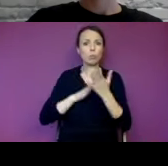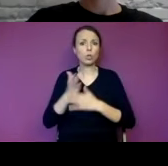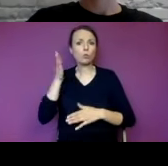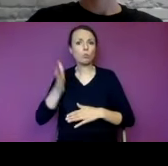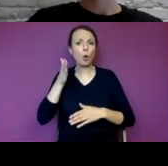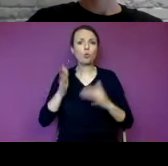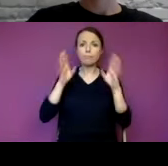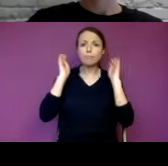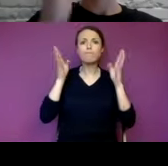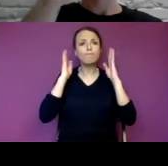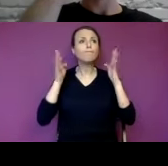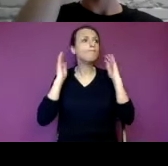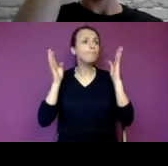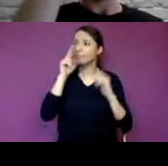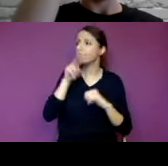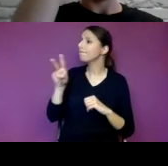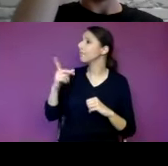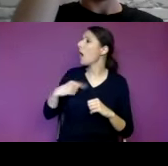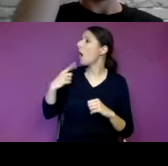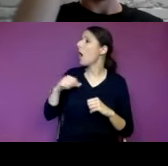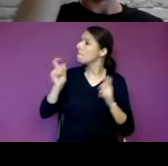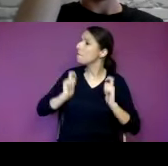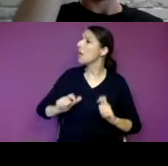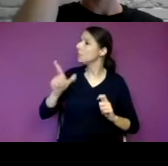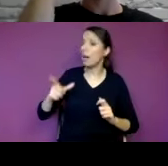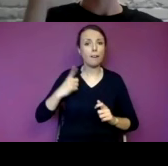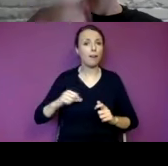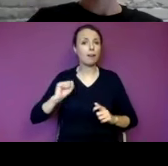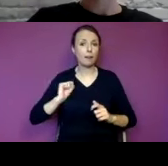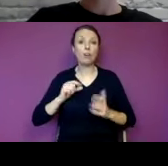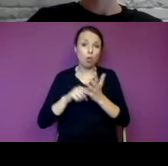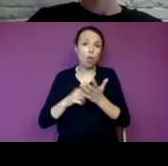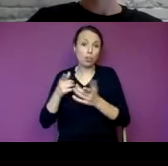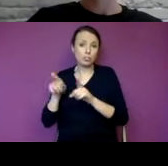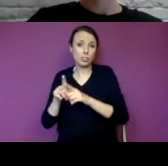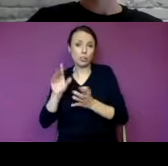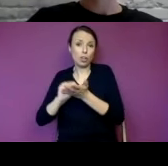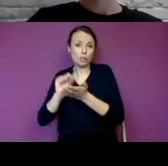rzeczywiście tutaj moja perspektywa, którą bym chciała podzielić, jest dokładnie